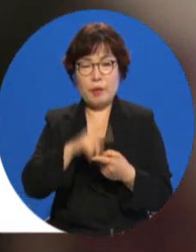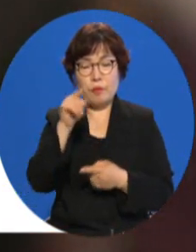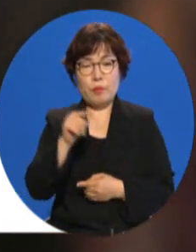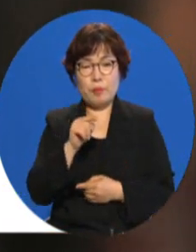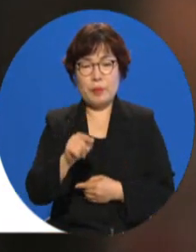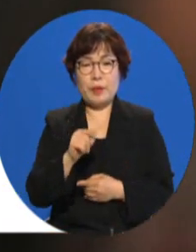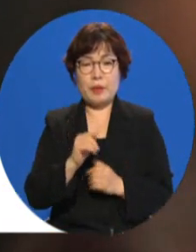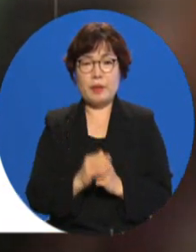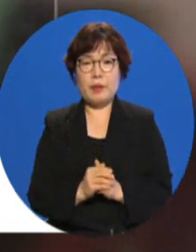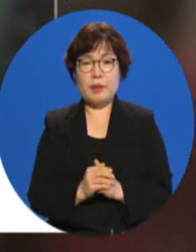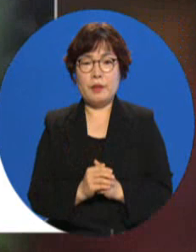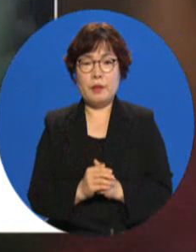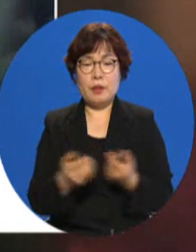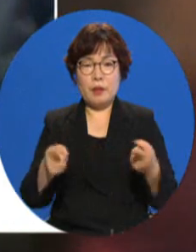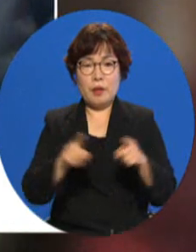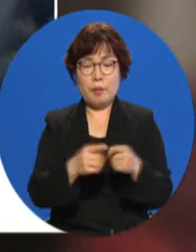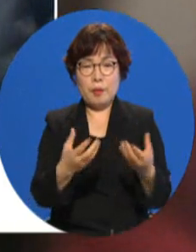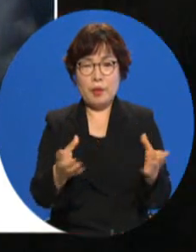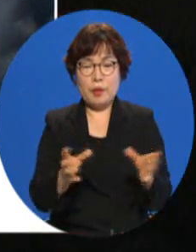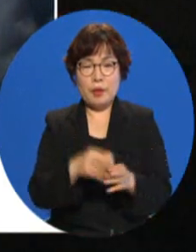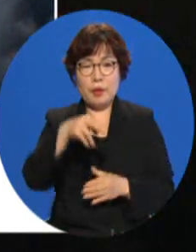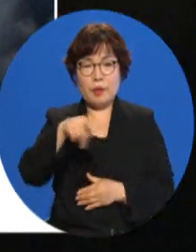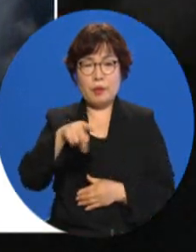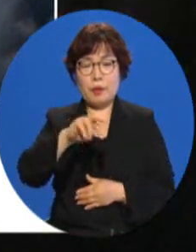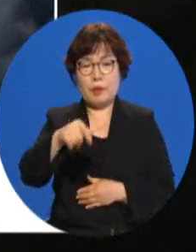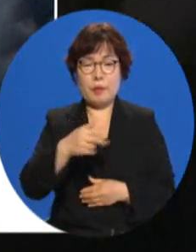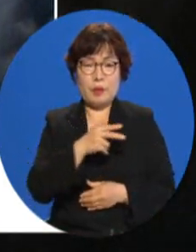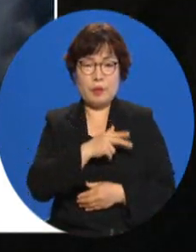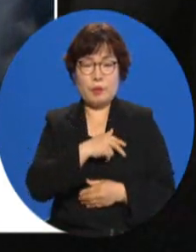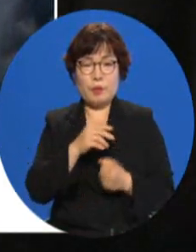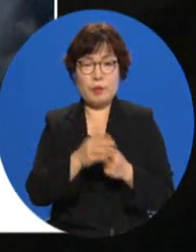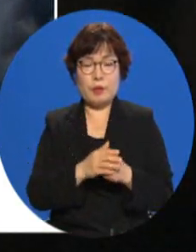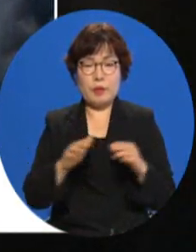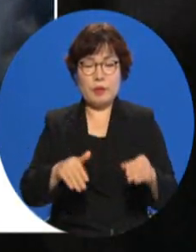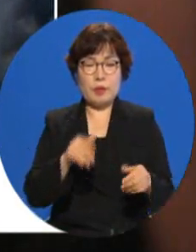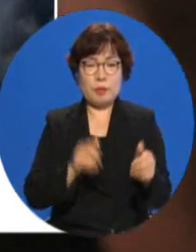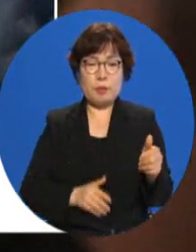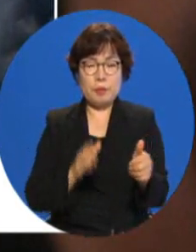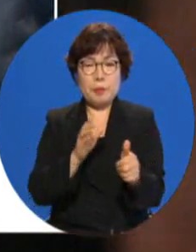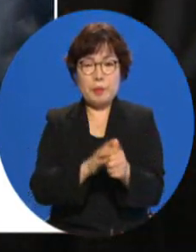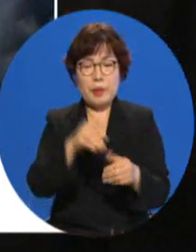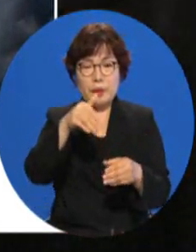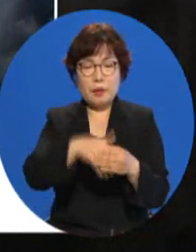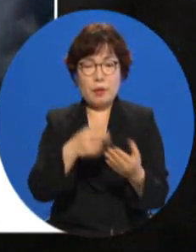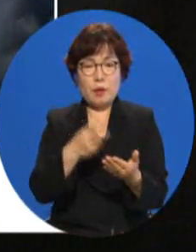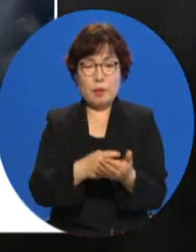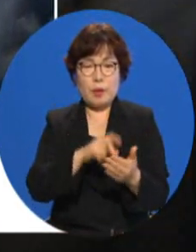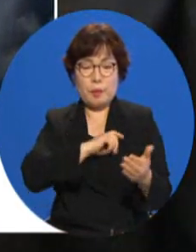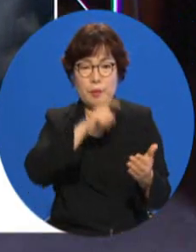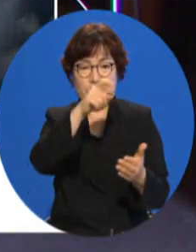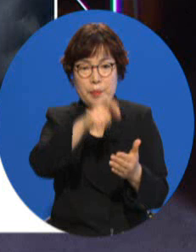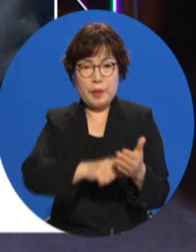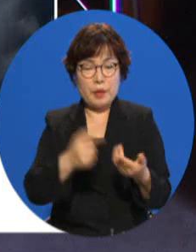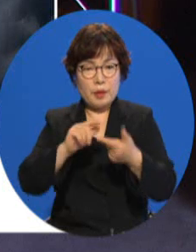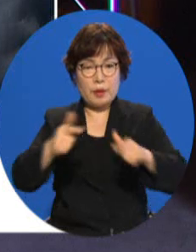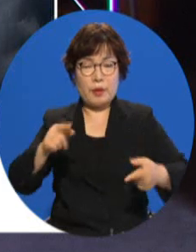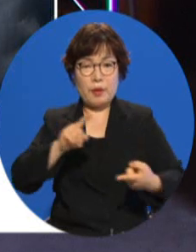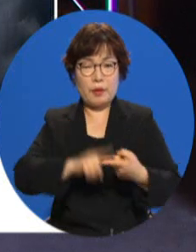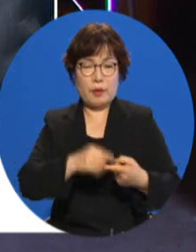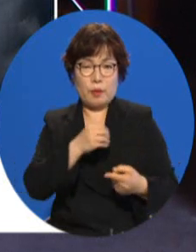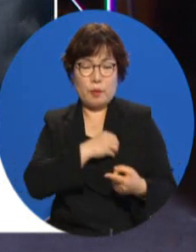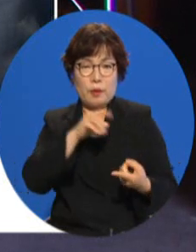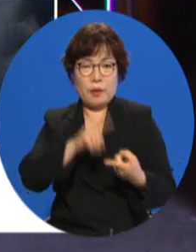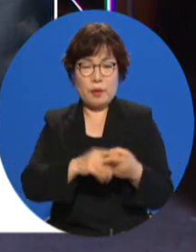주목됩니다. 더불어민주당 서삼석 의원은 현행 위탁선거법에서는 선거인 명부 이의신청 시 해당